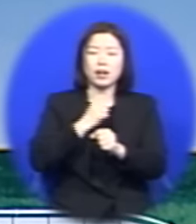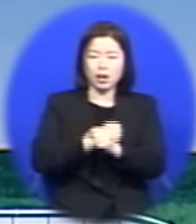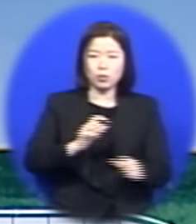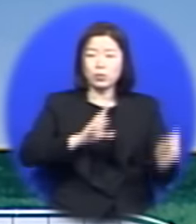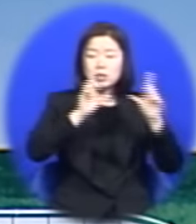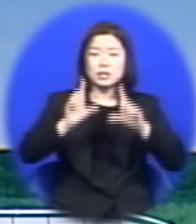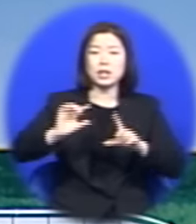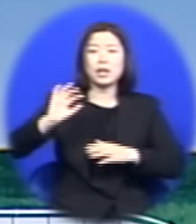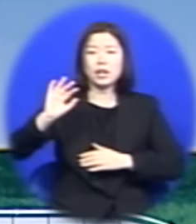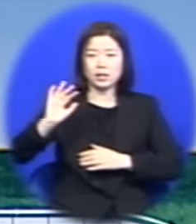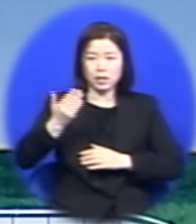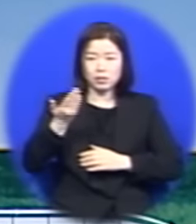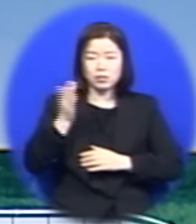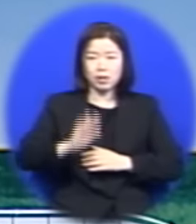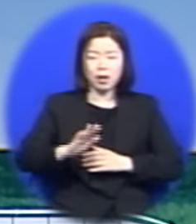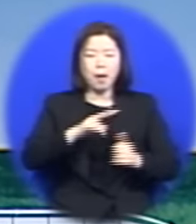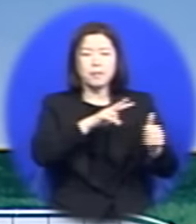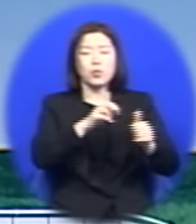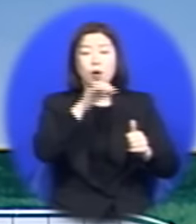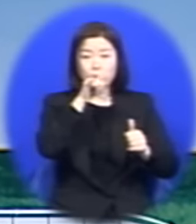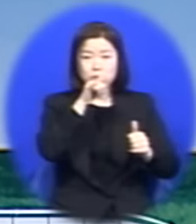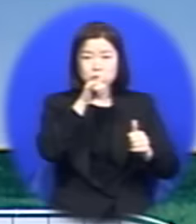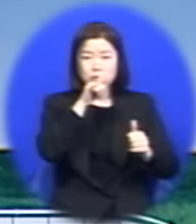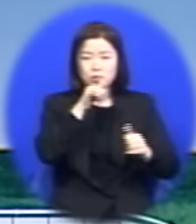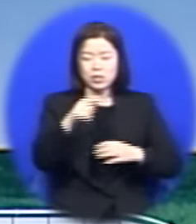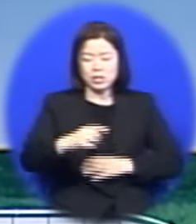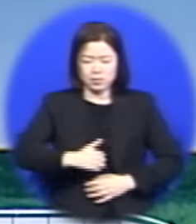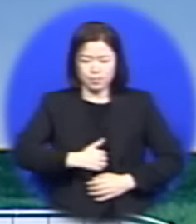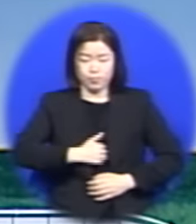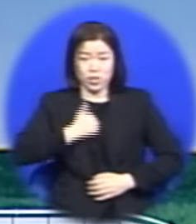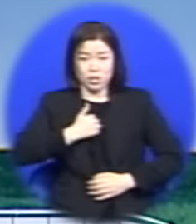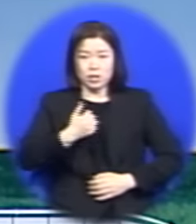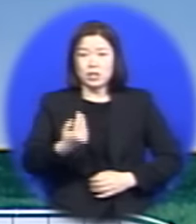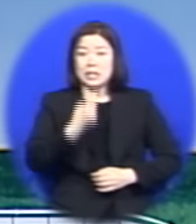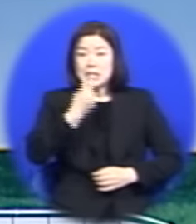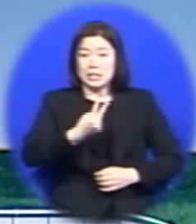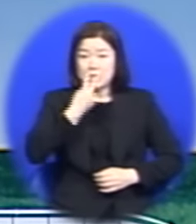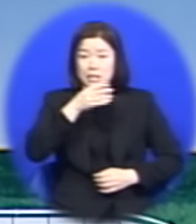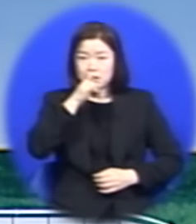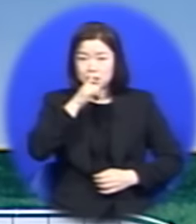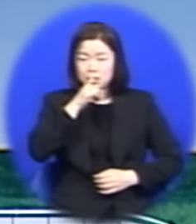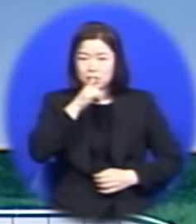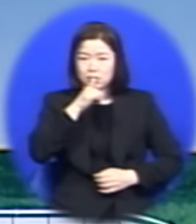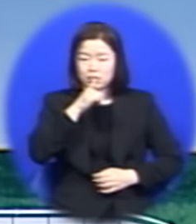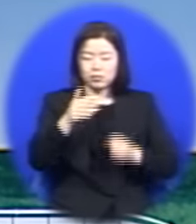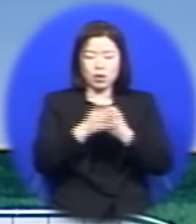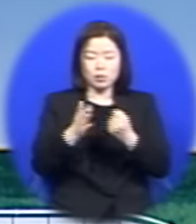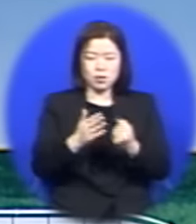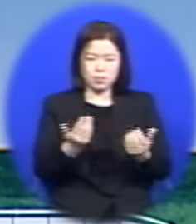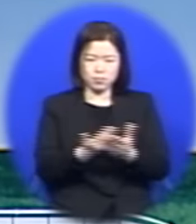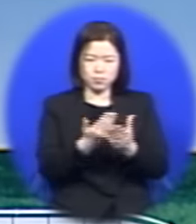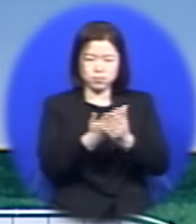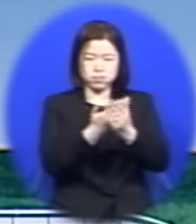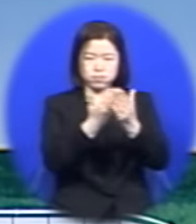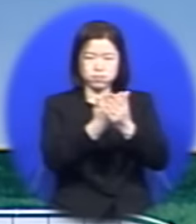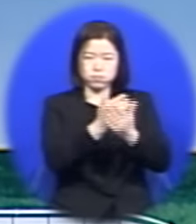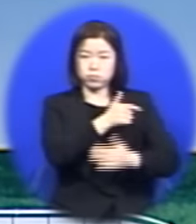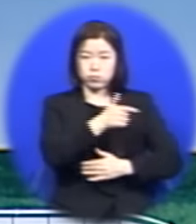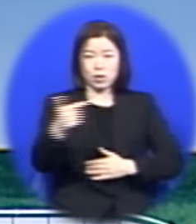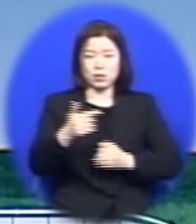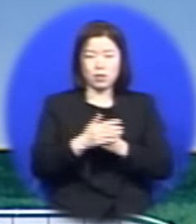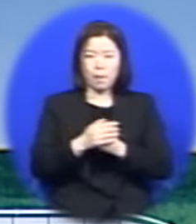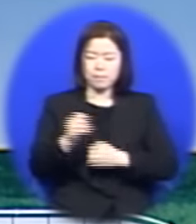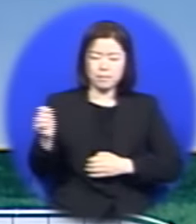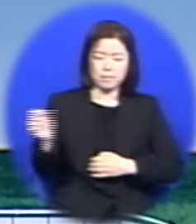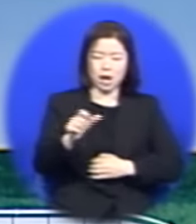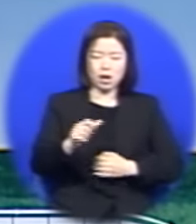만들. 그리고 이 분이요, 살아있는 생명체 같이 자라요. 얼마나 급속히 자라는지